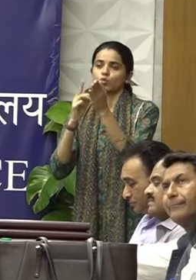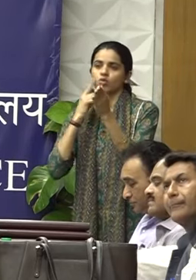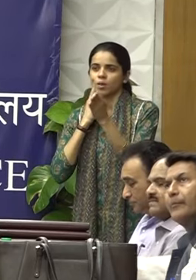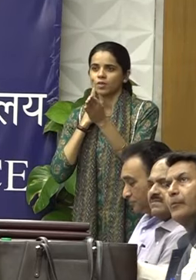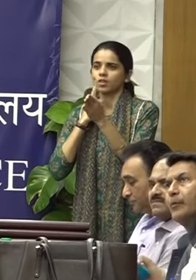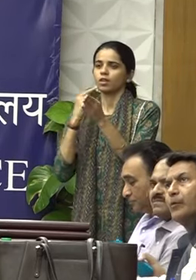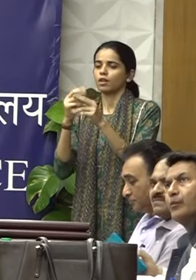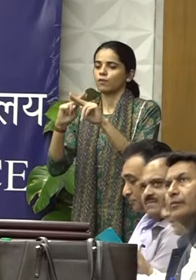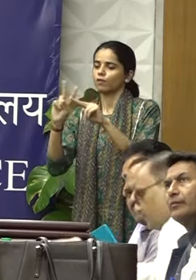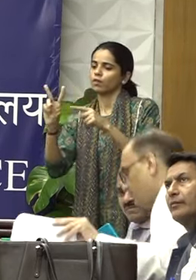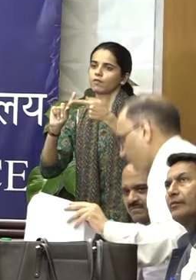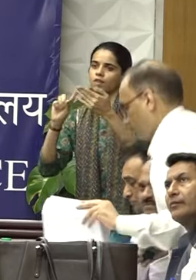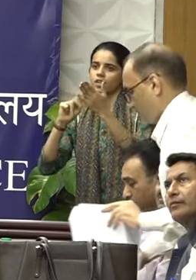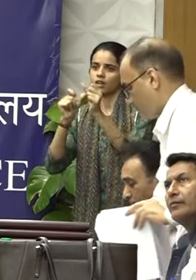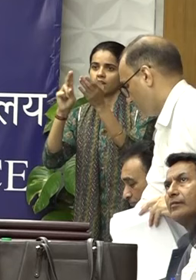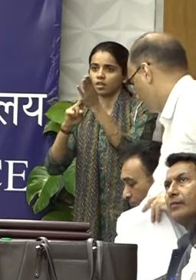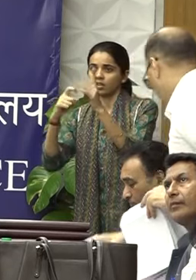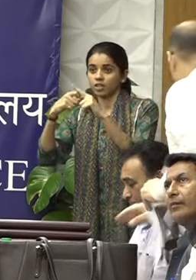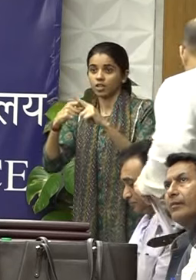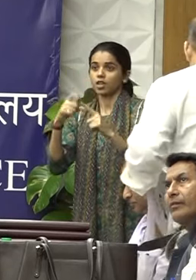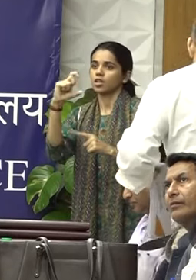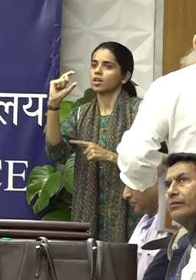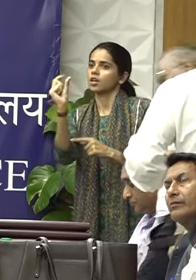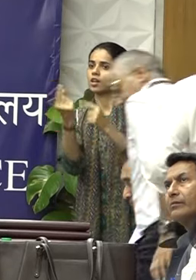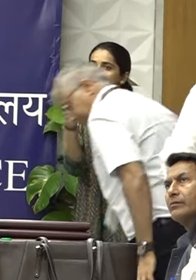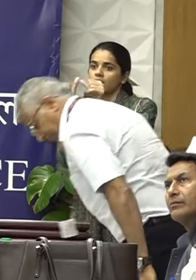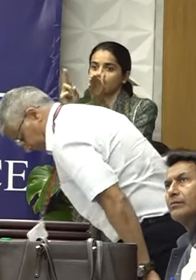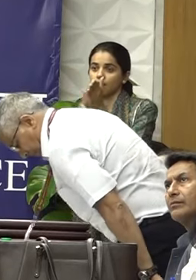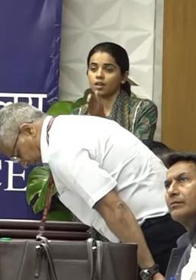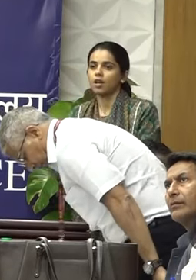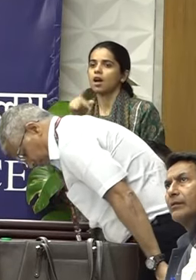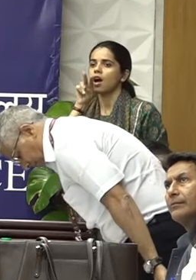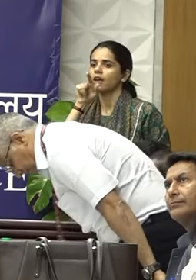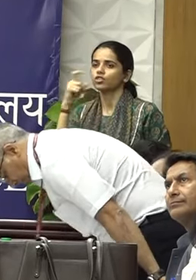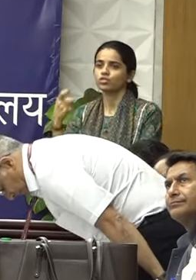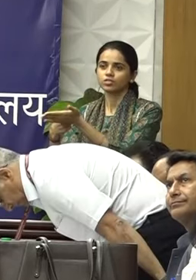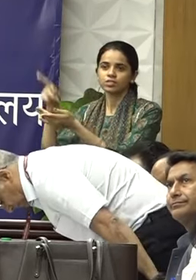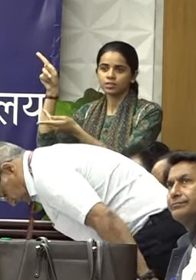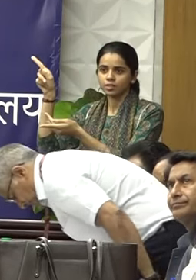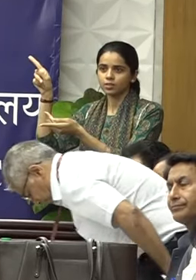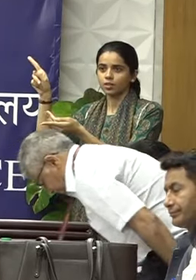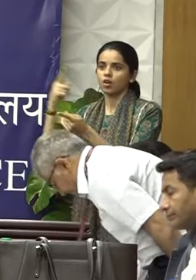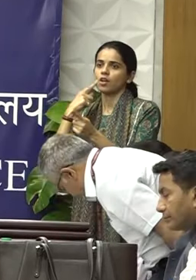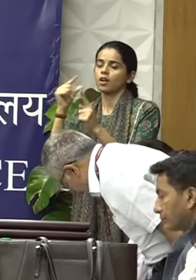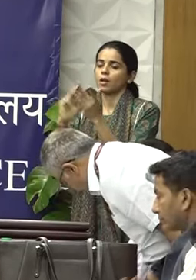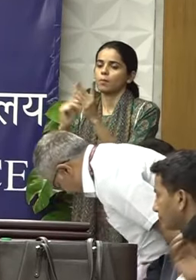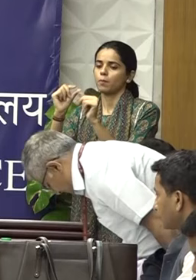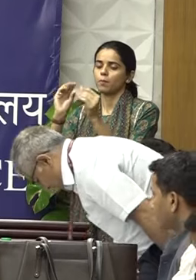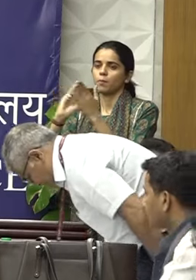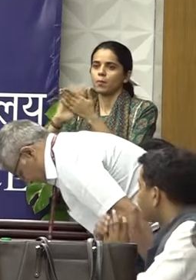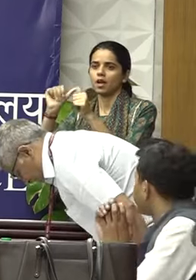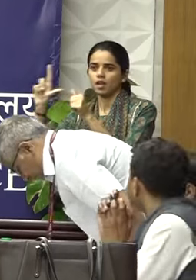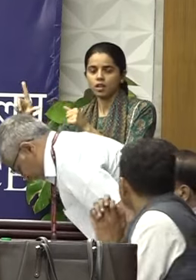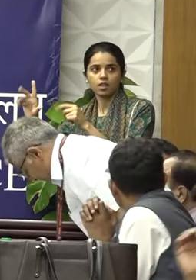पुनर्वास प्रशिक्षण एवं अनुसंधान संस्थान कटक और सीआरसी रांची इम्फाल और शिलोंग के अंतर्गत समझौता ज्ञापन